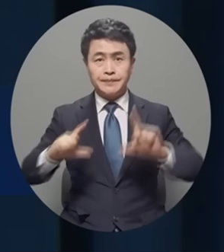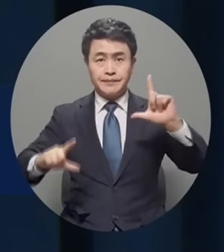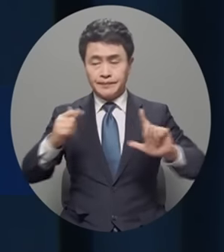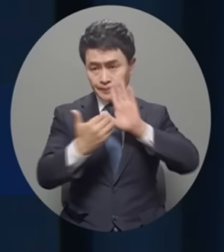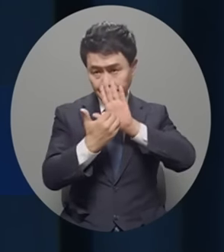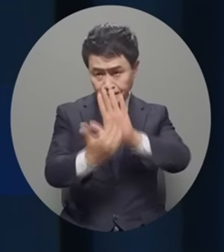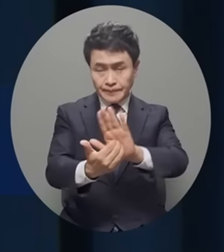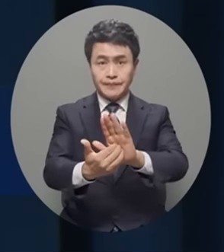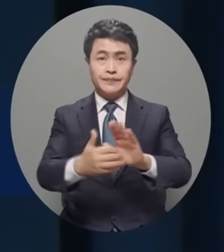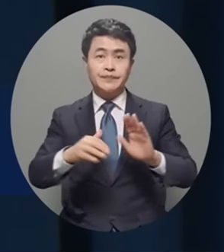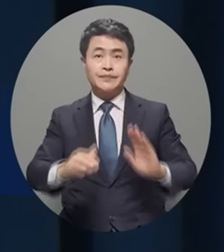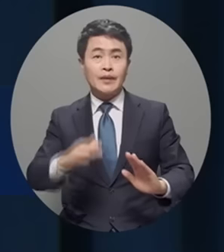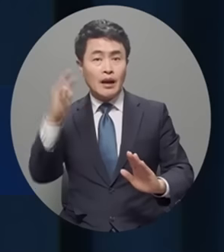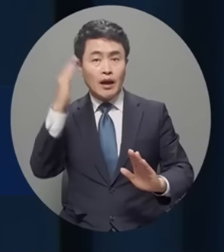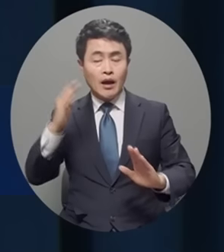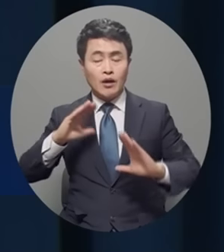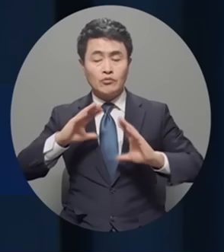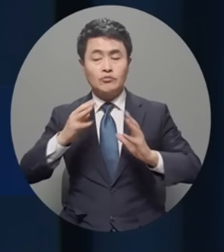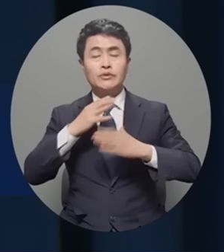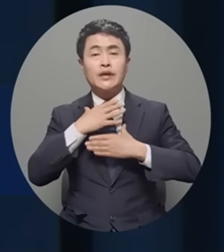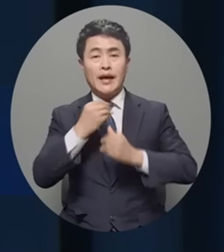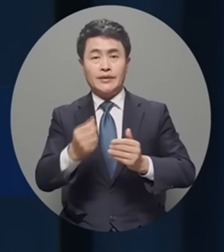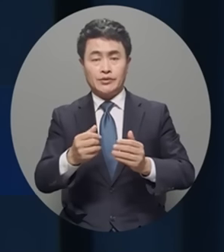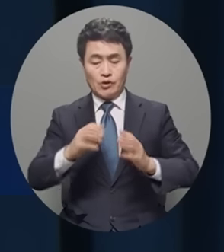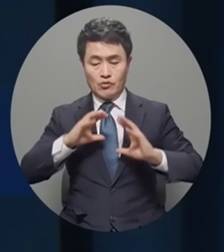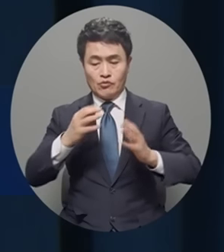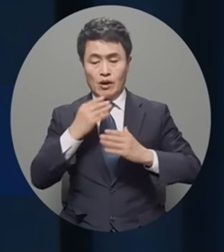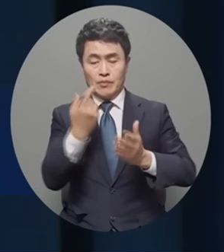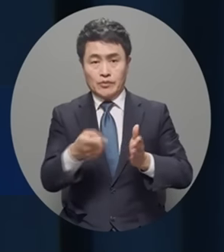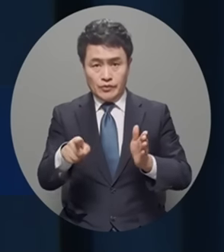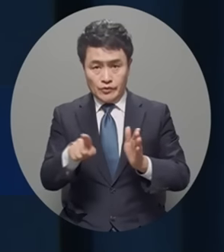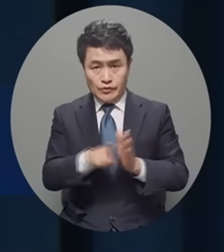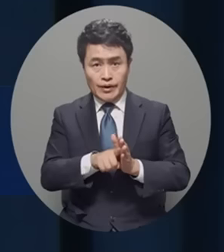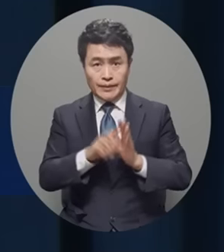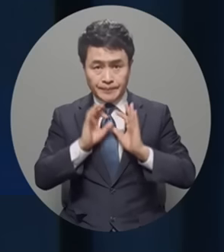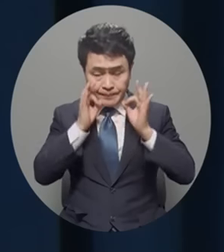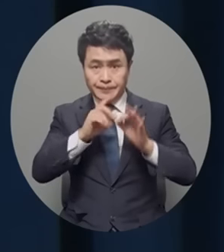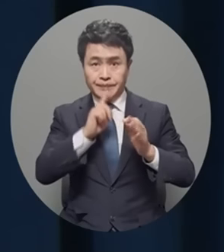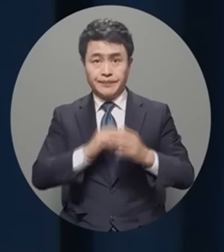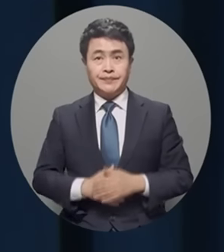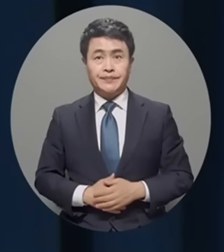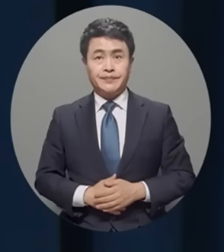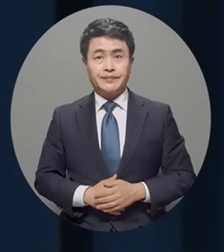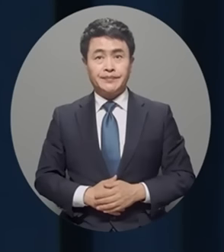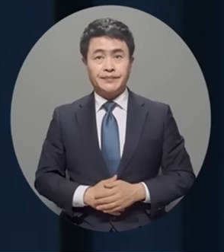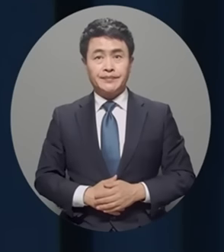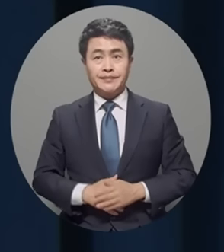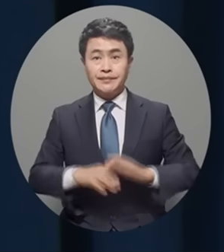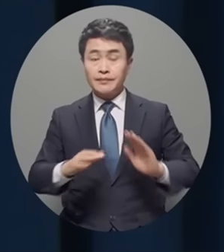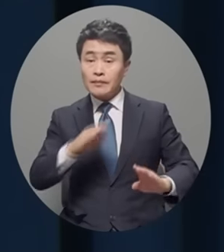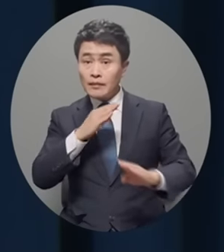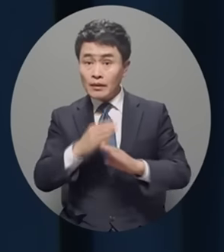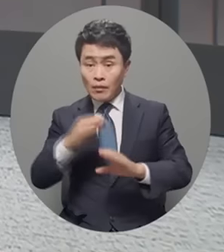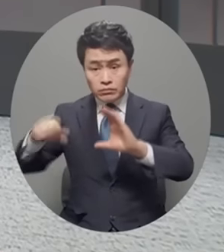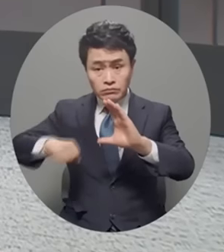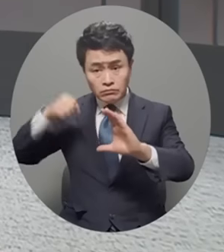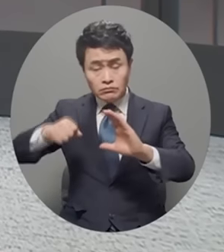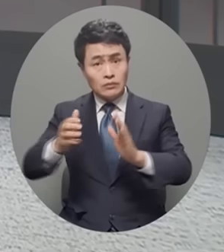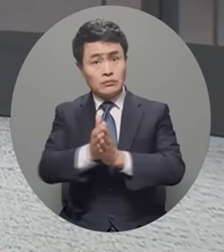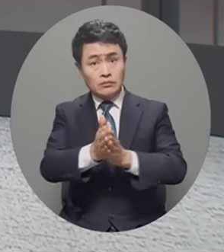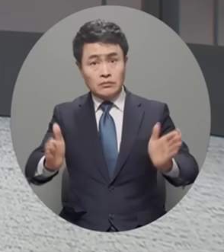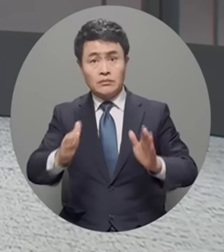것이며 우리 국민 안전과 국가 안보에 만전을 기해 나갈 것입니다. 대북 확성기 방송